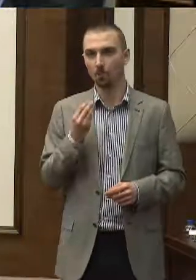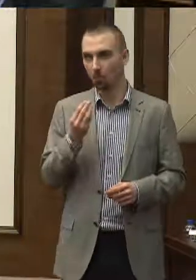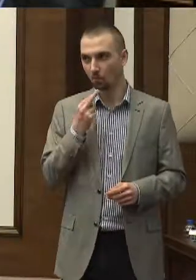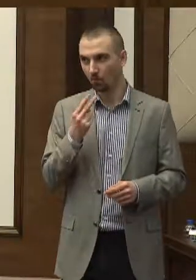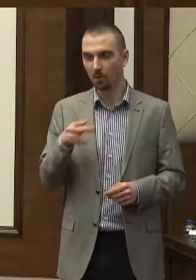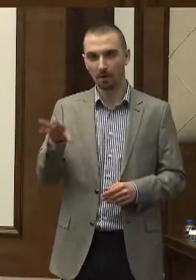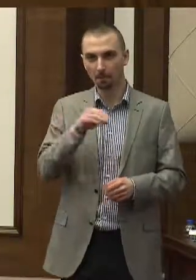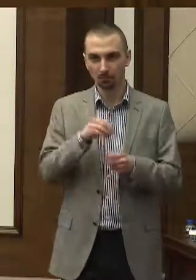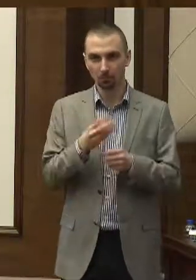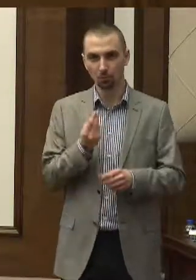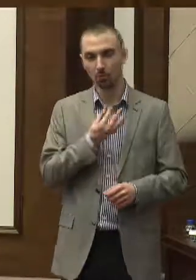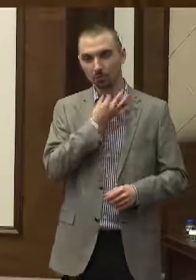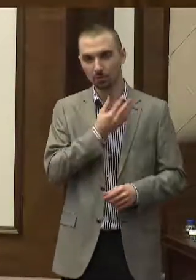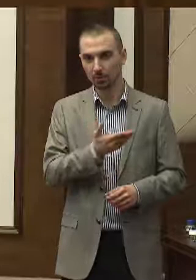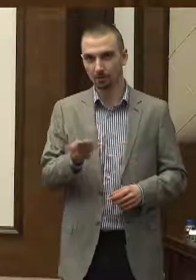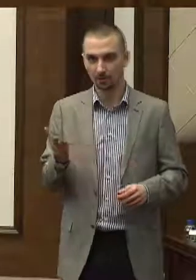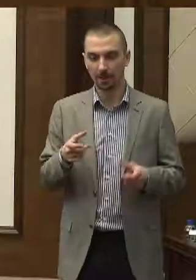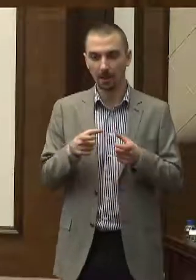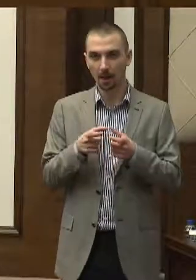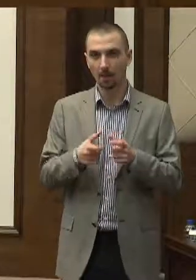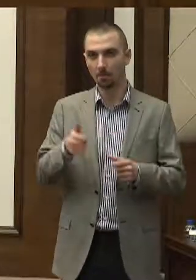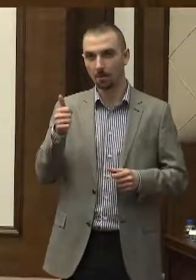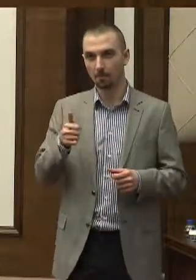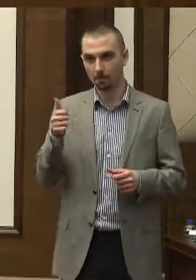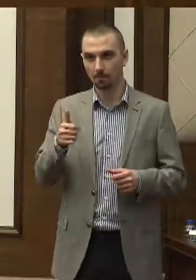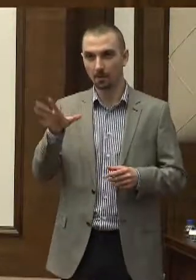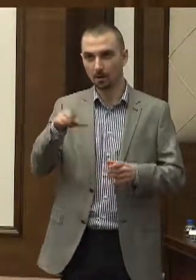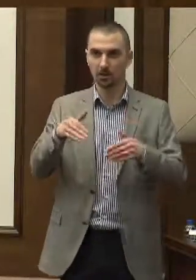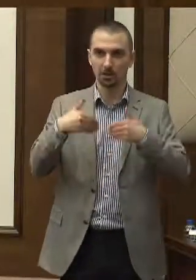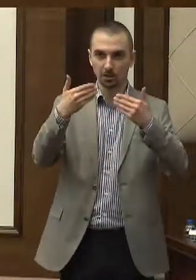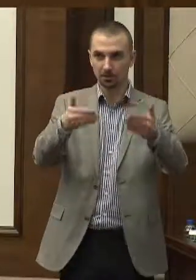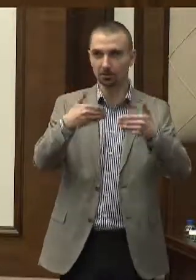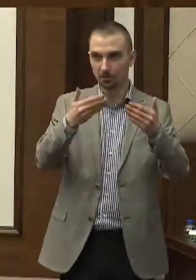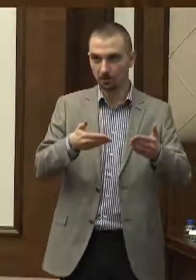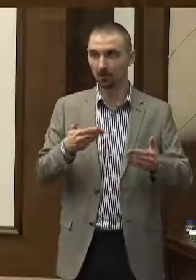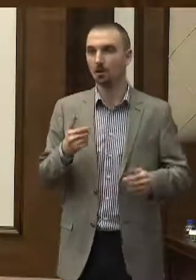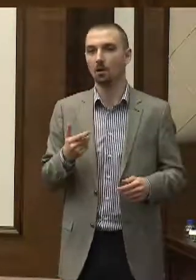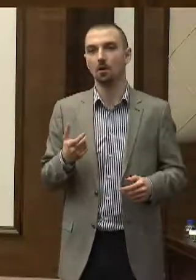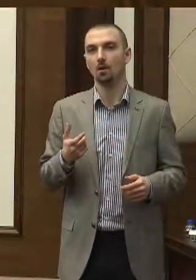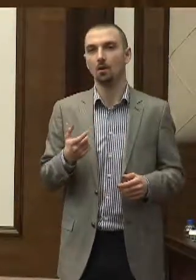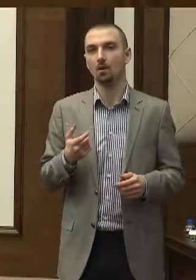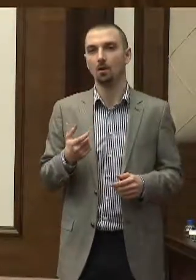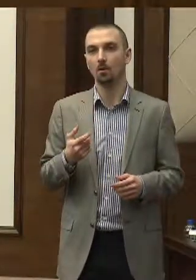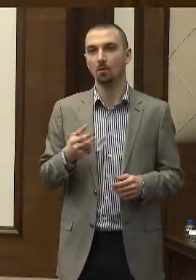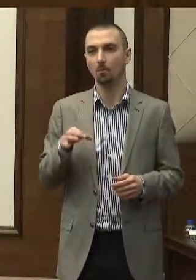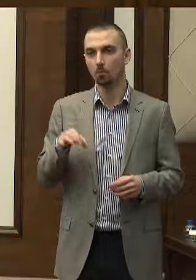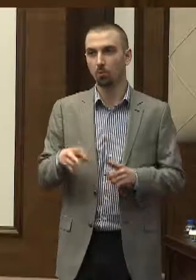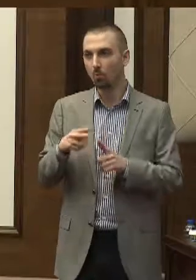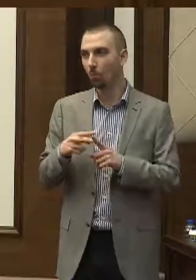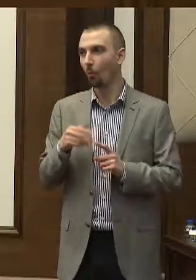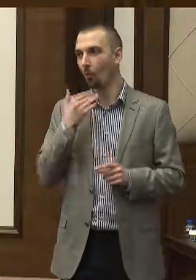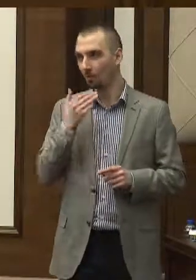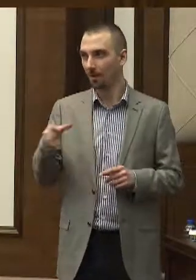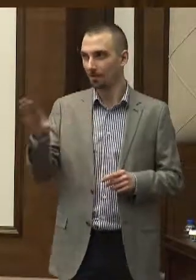ötürü hepinize teşekkür ediyorum. Dernek başkanlarımızı da dışarı alıyorum müsaade ederseniz. Tüzüğümüz gereğince olamıyorsunuz burada.